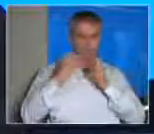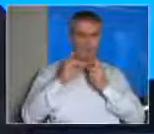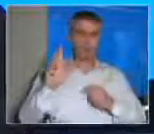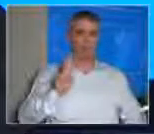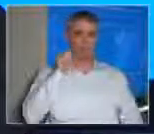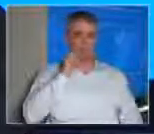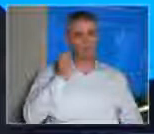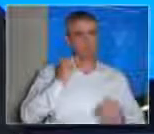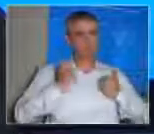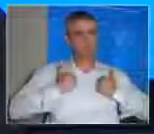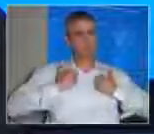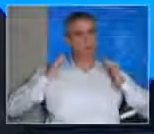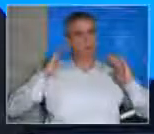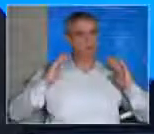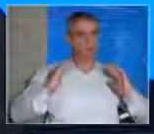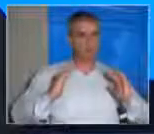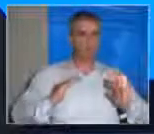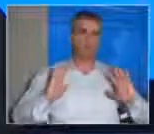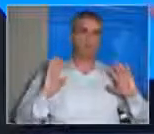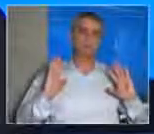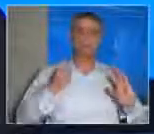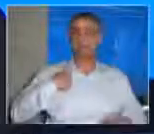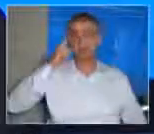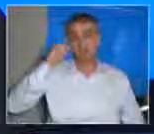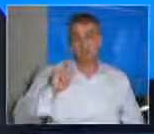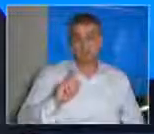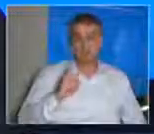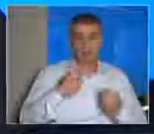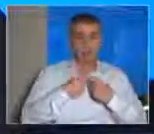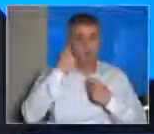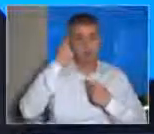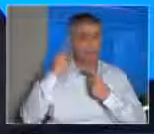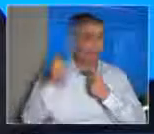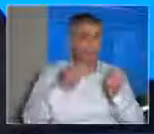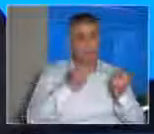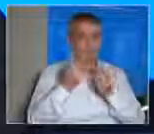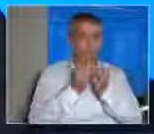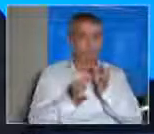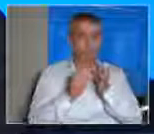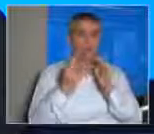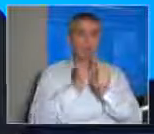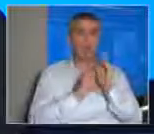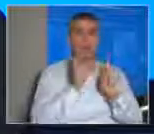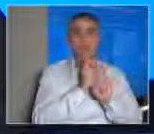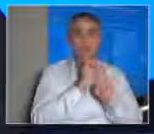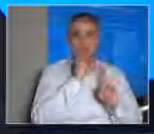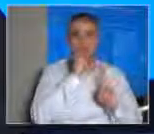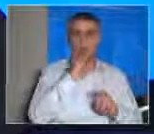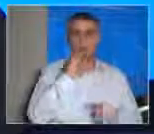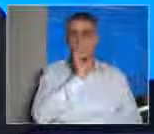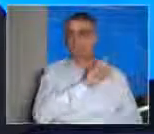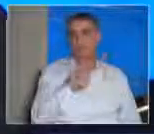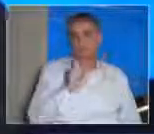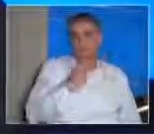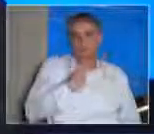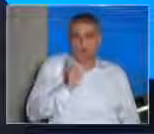לבן, טיפה להוריד אגו וכן אולי להתיישר. אני לא יודעת לגבי הדעות שלהם הספציפיות לגבי חוק החסינות, ואני לא רוצה להיות דוברת של מישהו